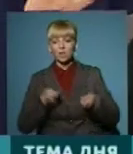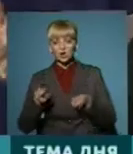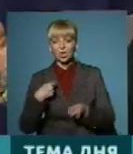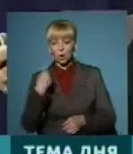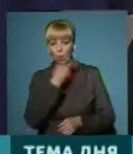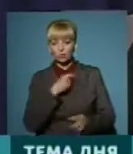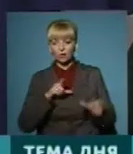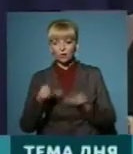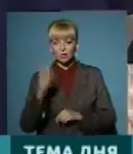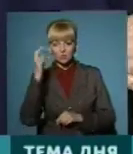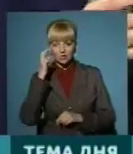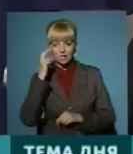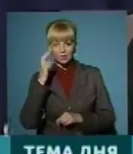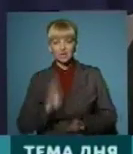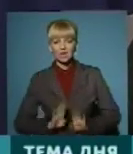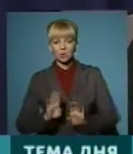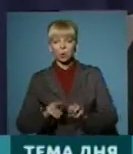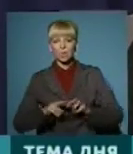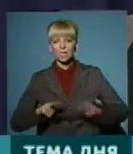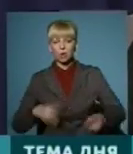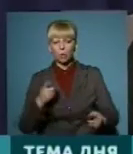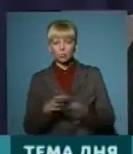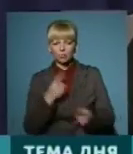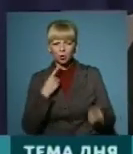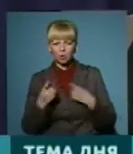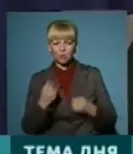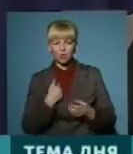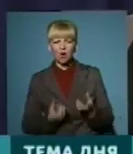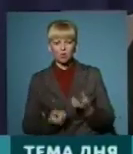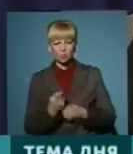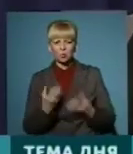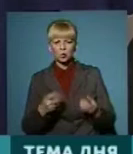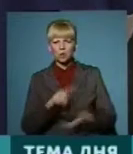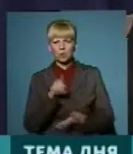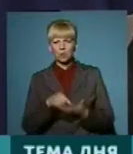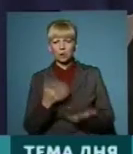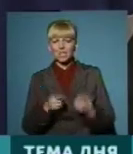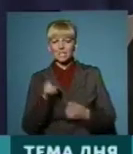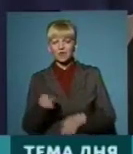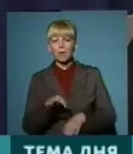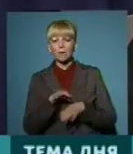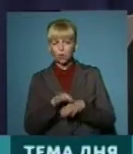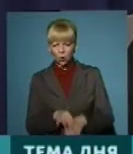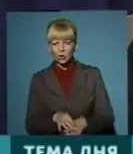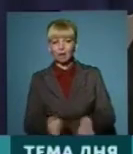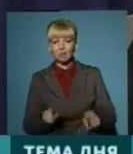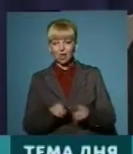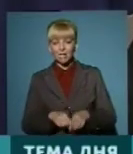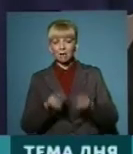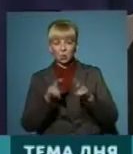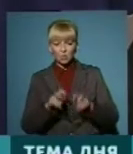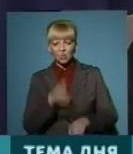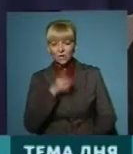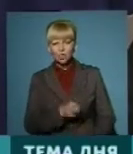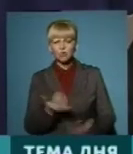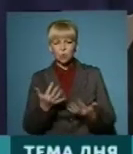выезжал в Киев тогда, заступником министра разговаривал. У меня возник простой вопрос. Если вы проводили такие доследования в